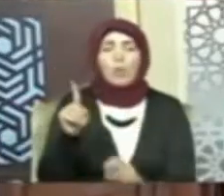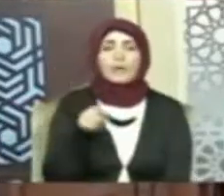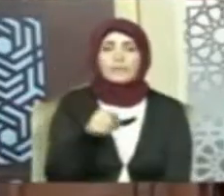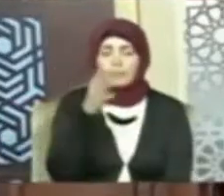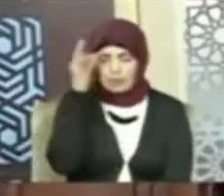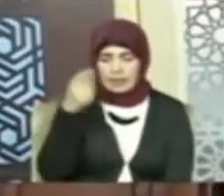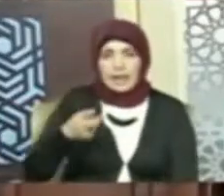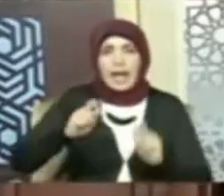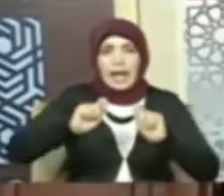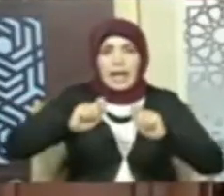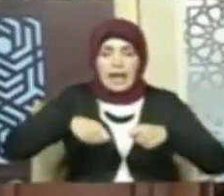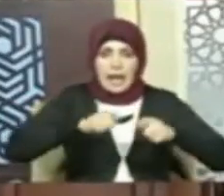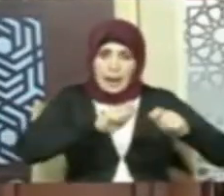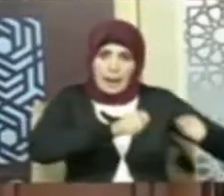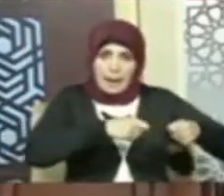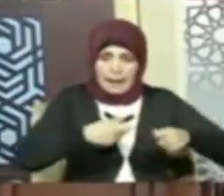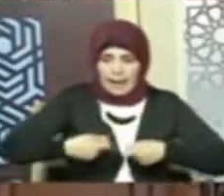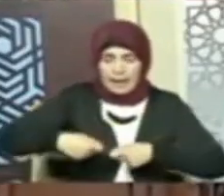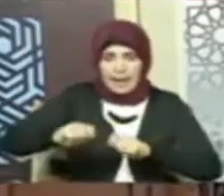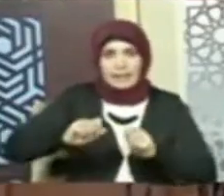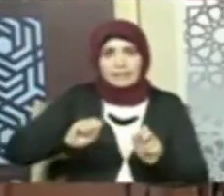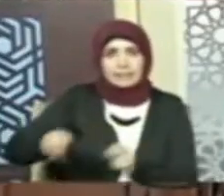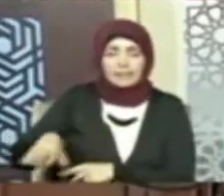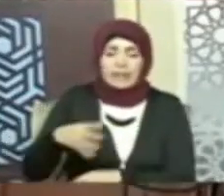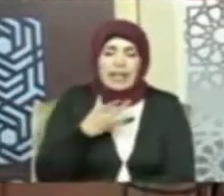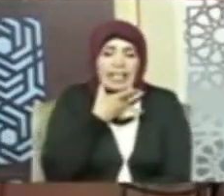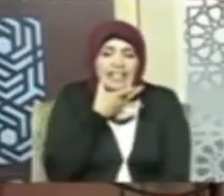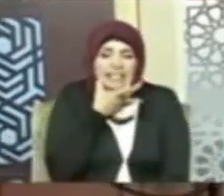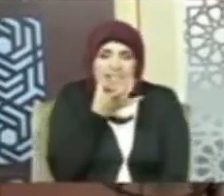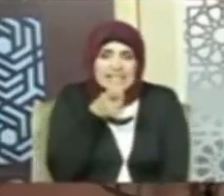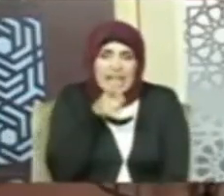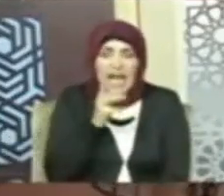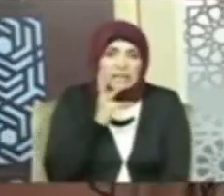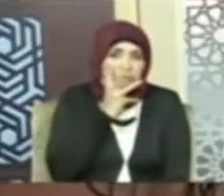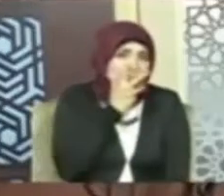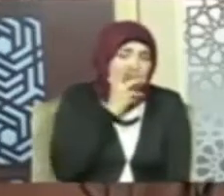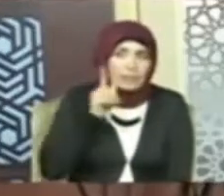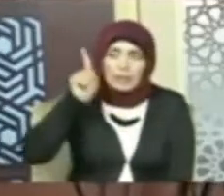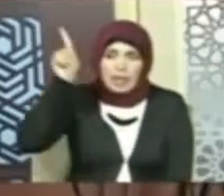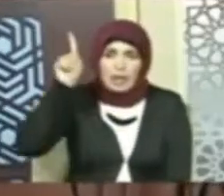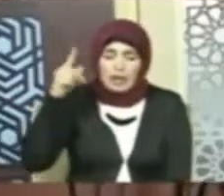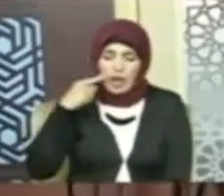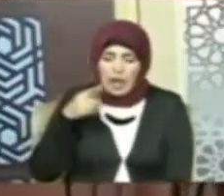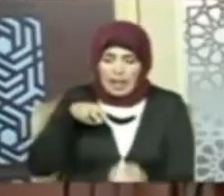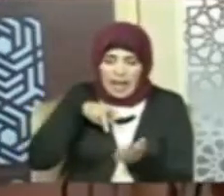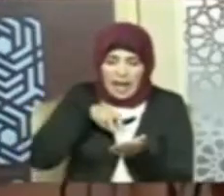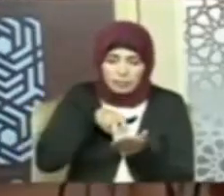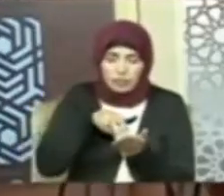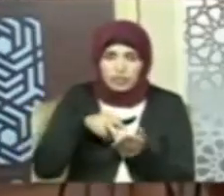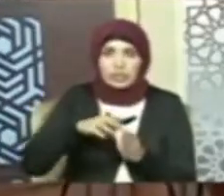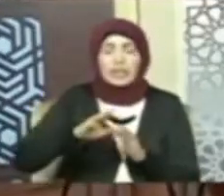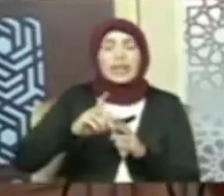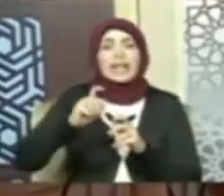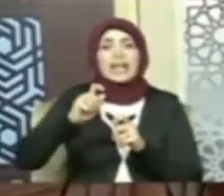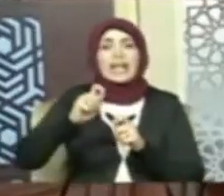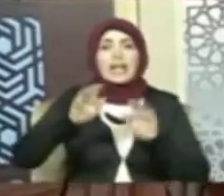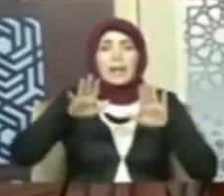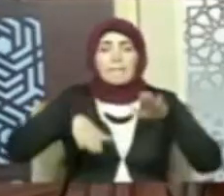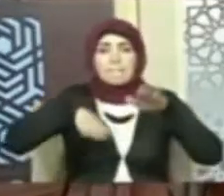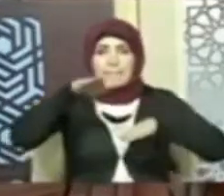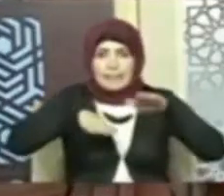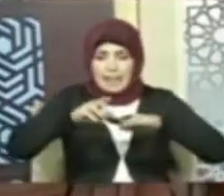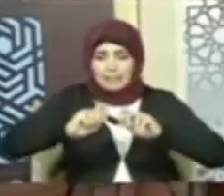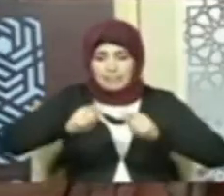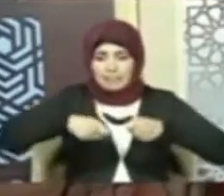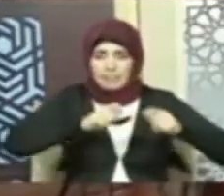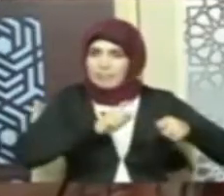نعليه وقال: نستحي من الله أن نطأ مسجد رسول الله بنعالنا.